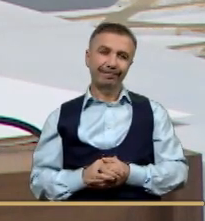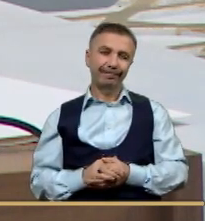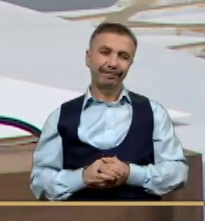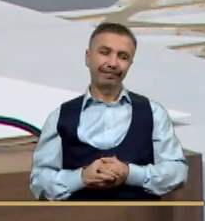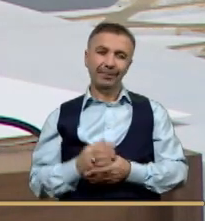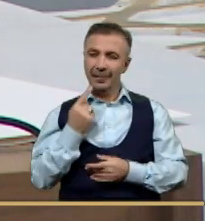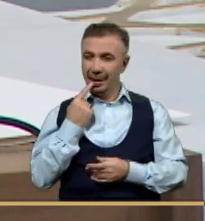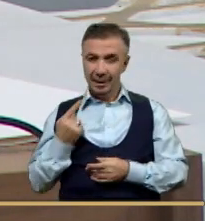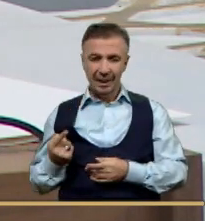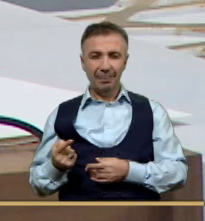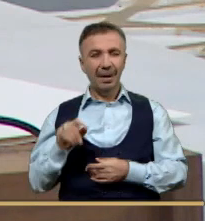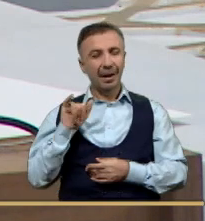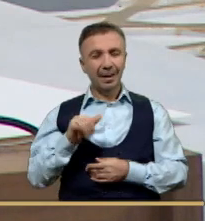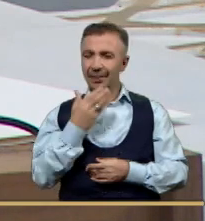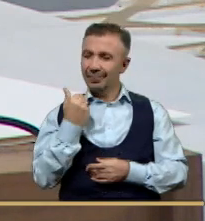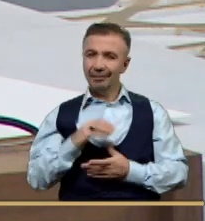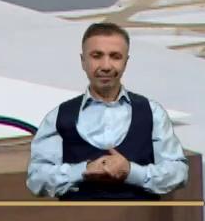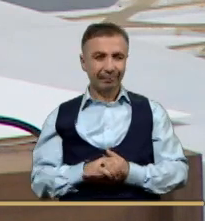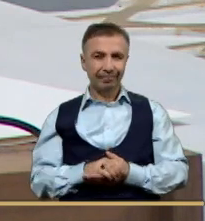Şikayet etmeye de hakları yok.